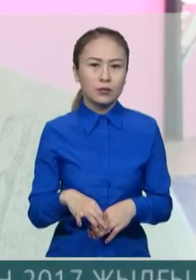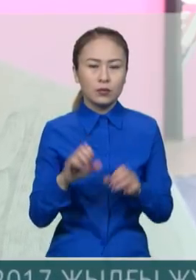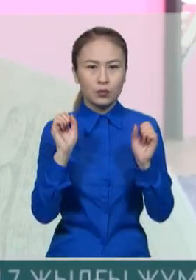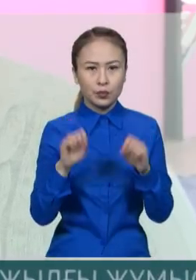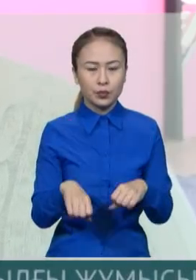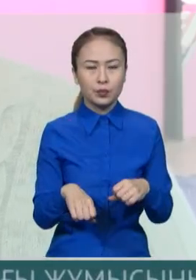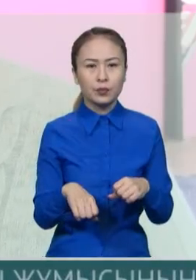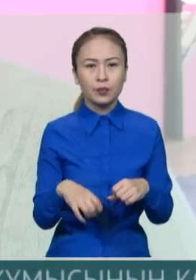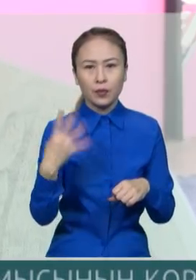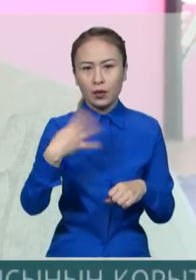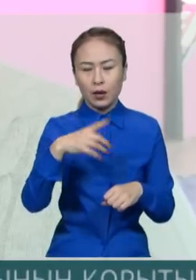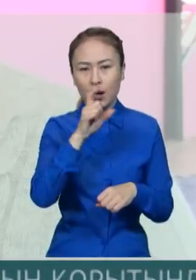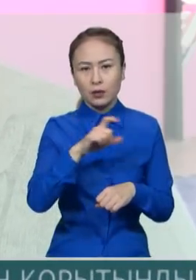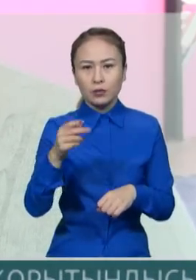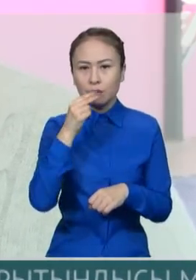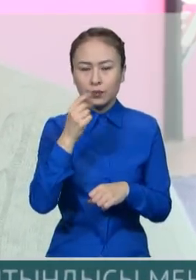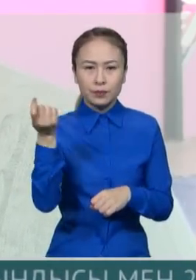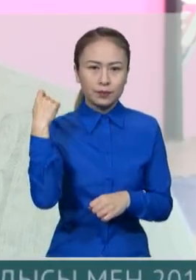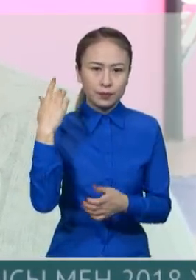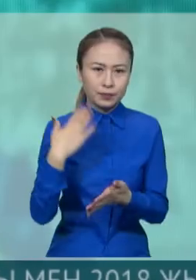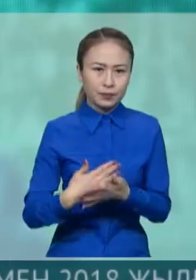бар, парилкасы бар.